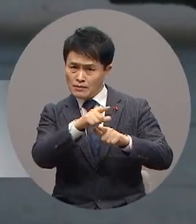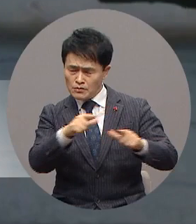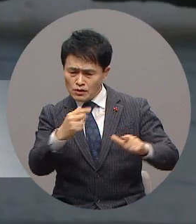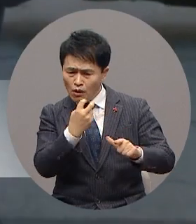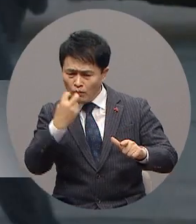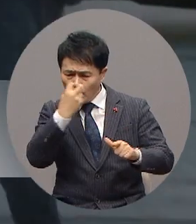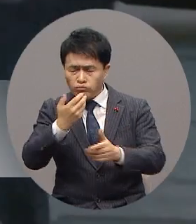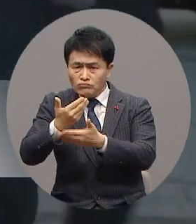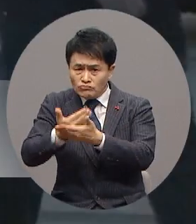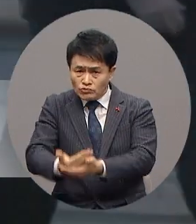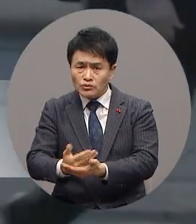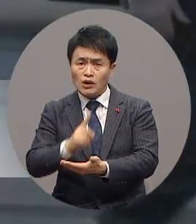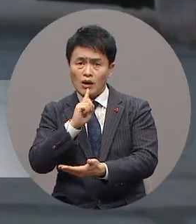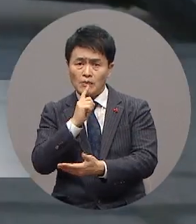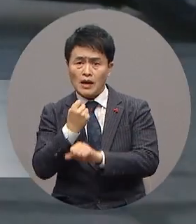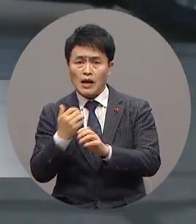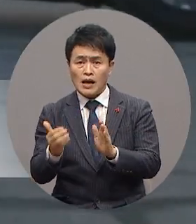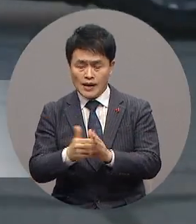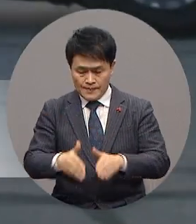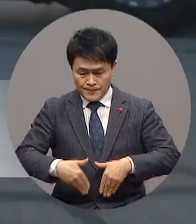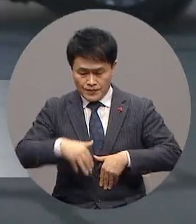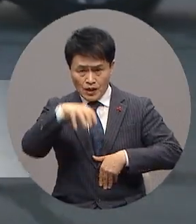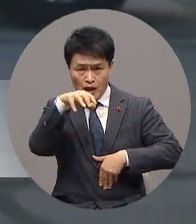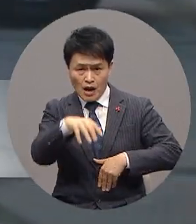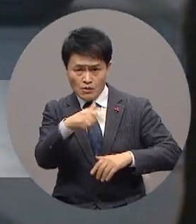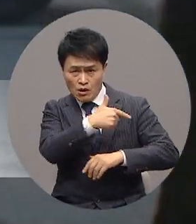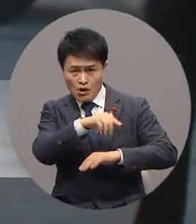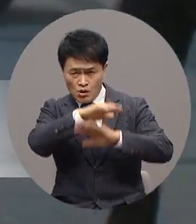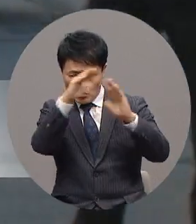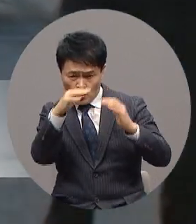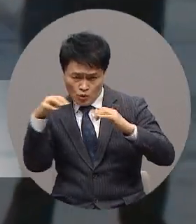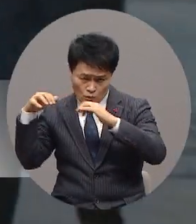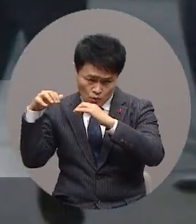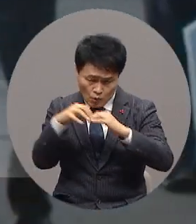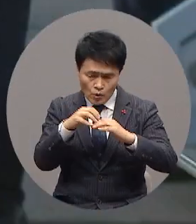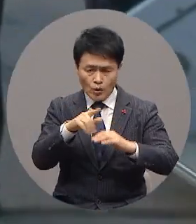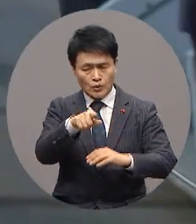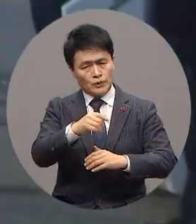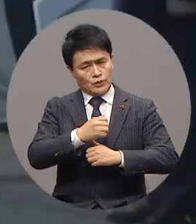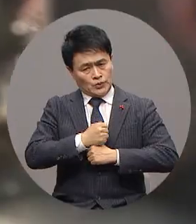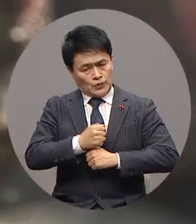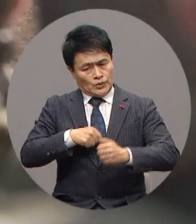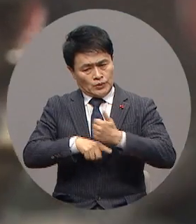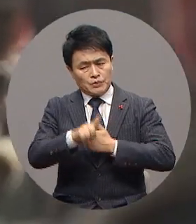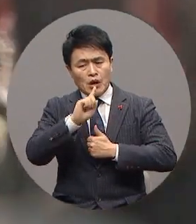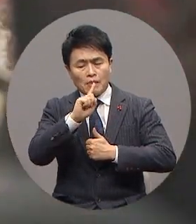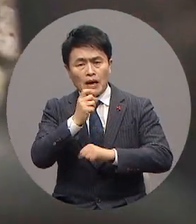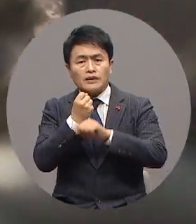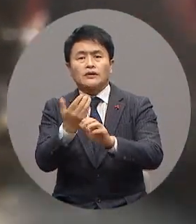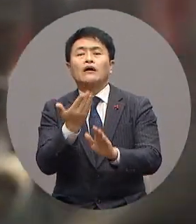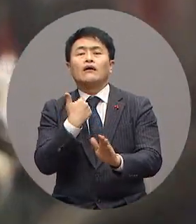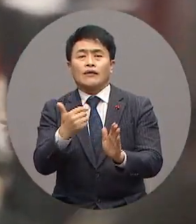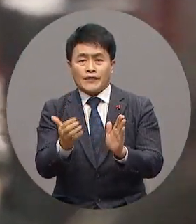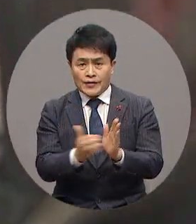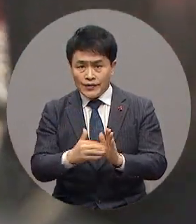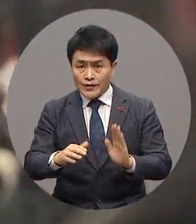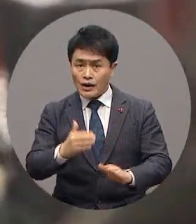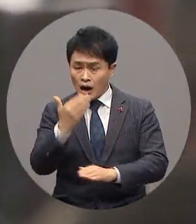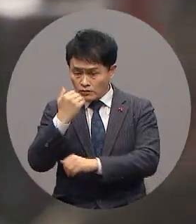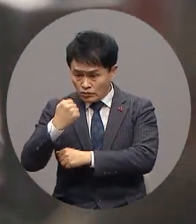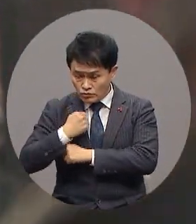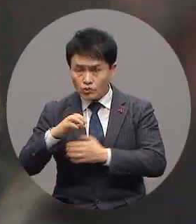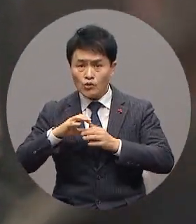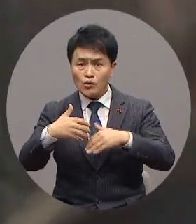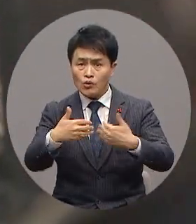보호의 중요성을 강조하며 남부 지역 총공세에 대한 조심스러움을 드러낸 바 있습니다. 이와 관련해 이스라엘 군